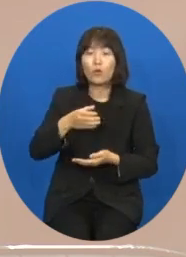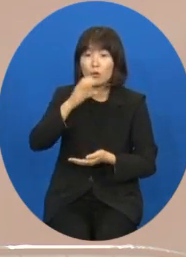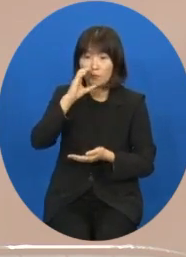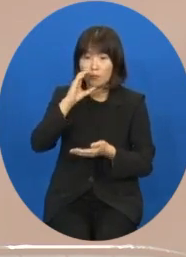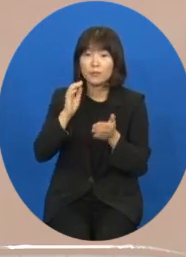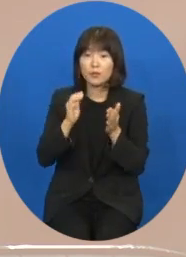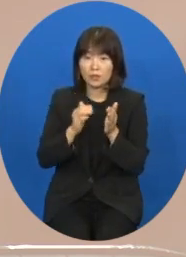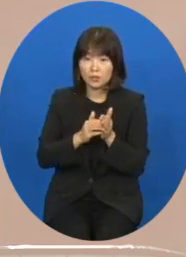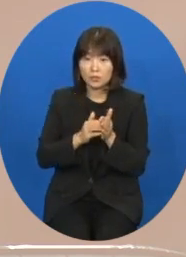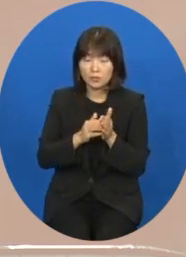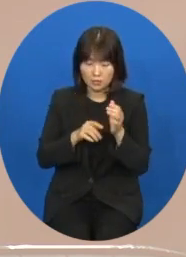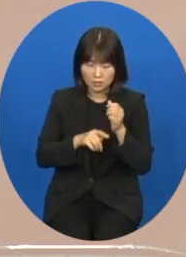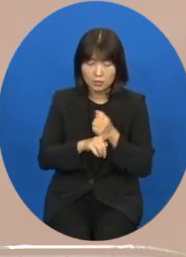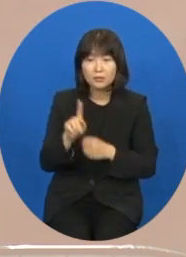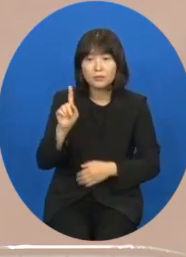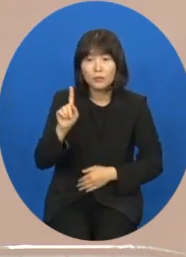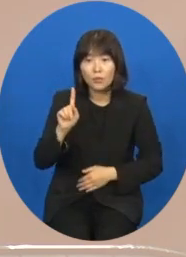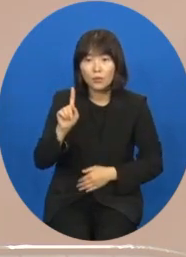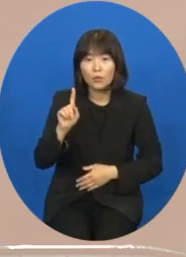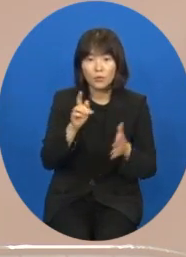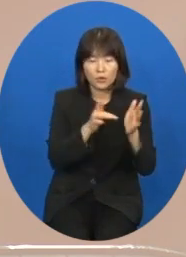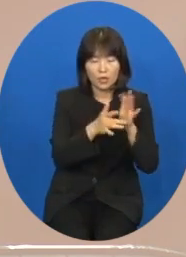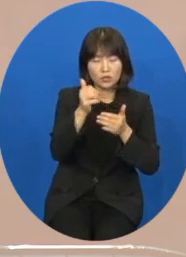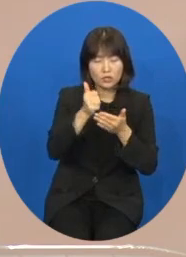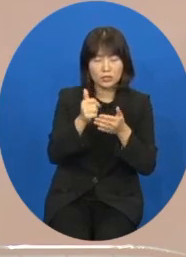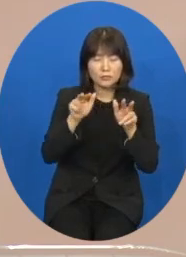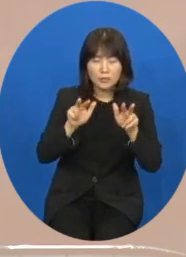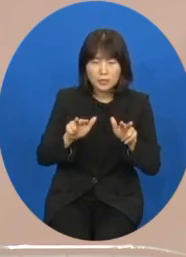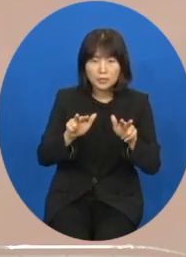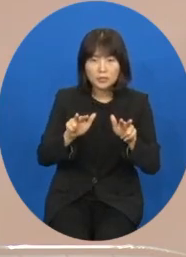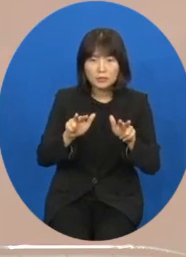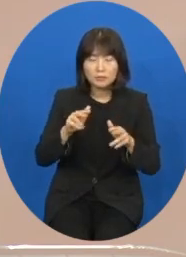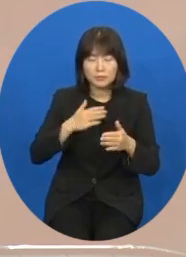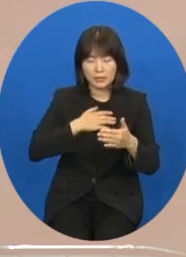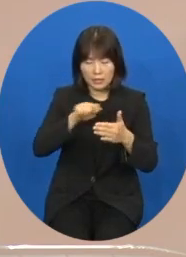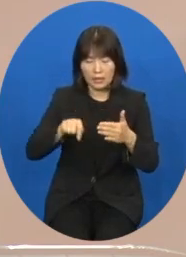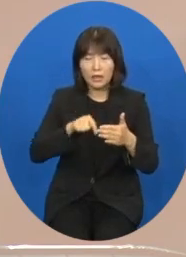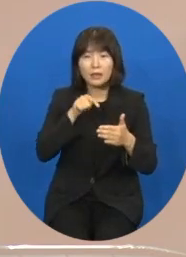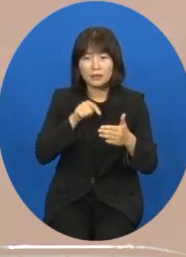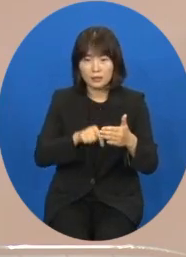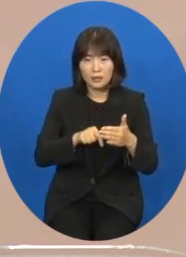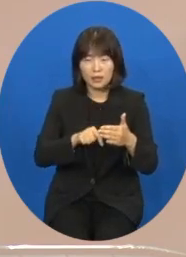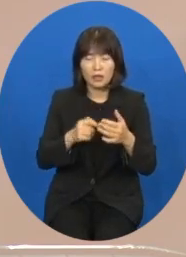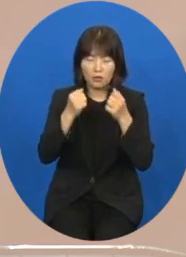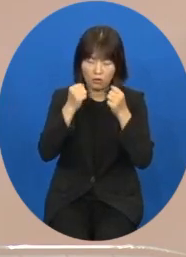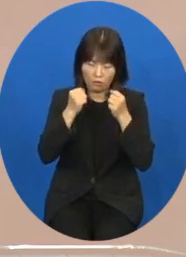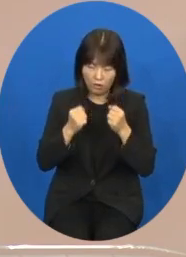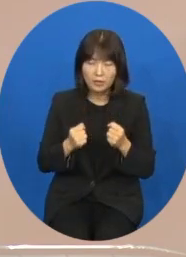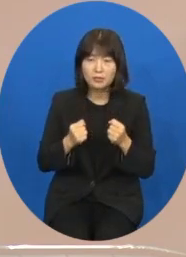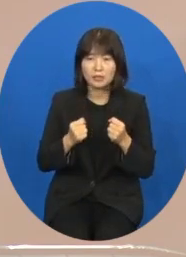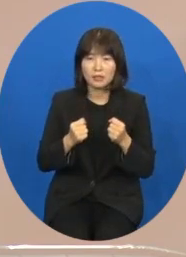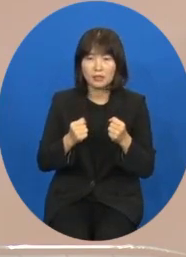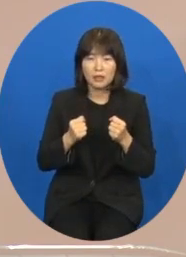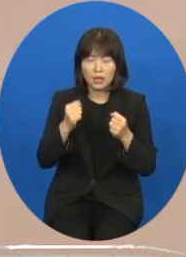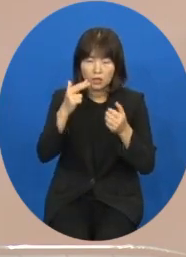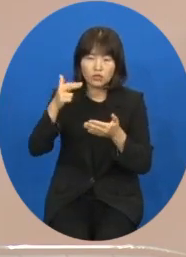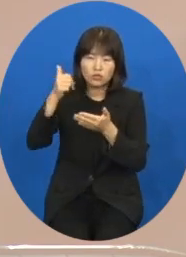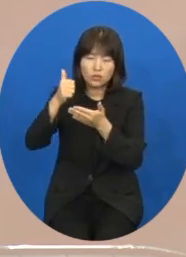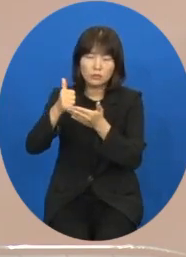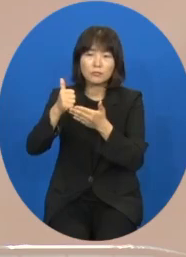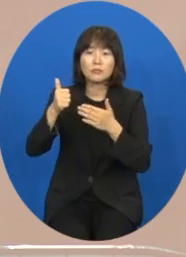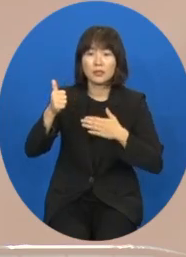그건 무슨 의미죠? 예수님께서 지금 이렇게 내 안에 거하신다. 주님과